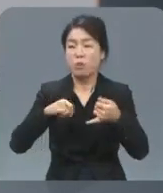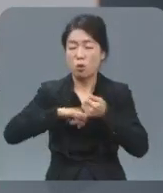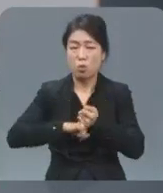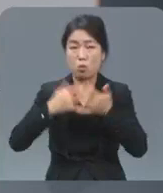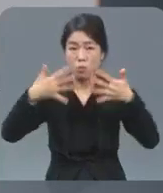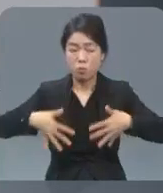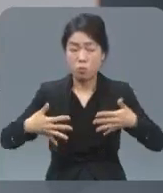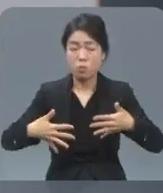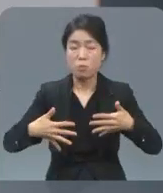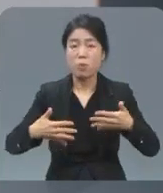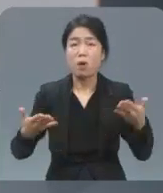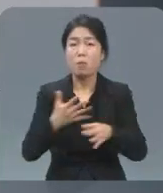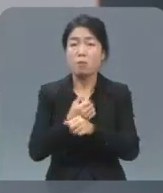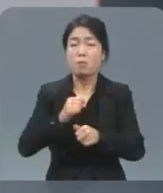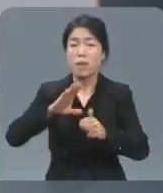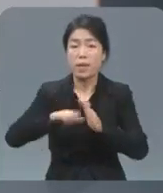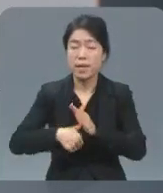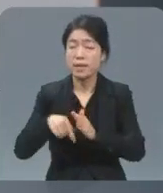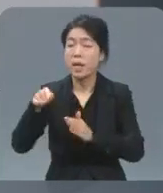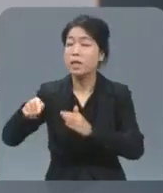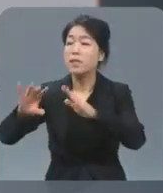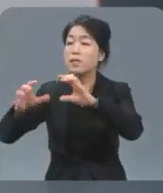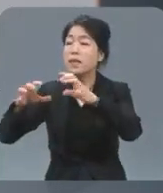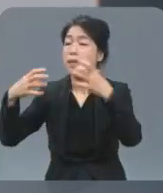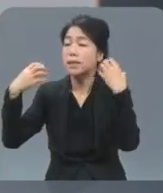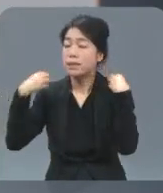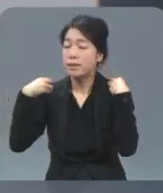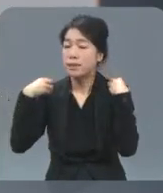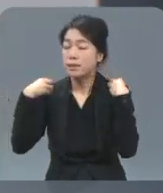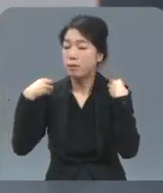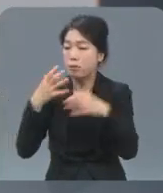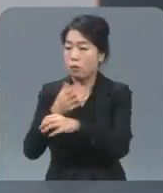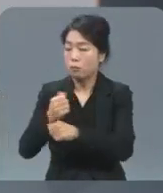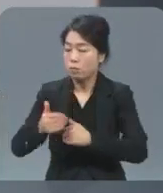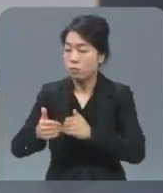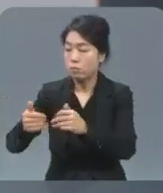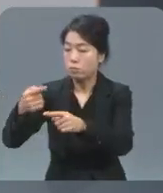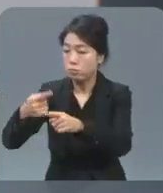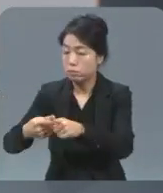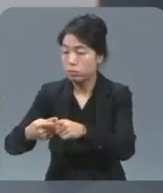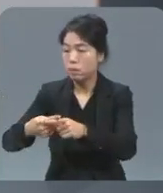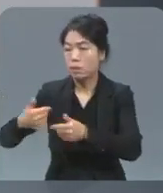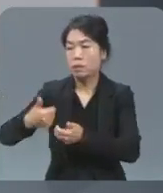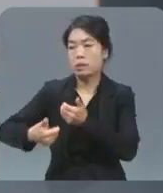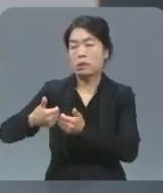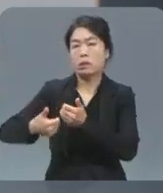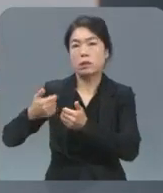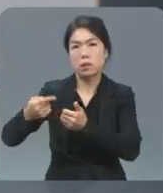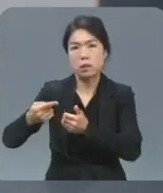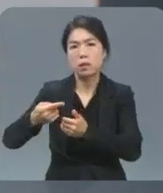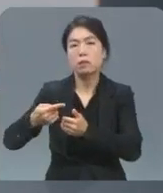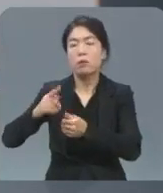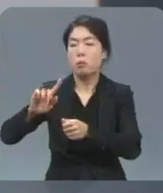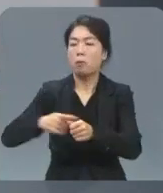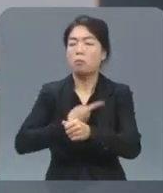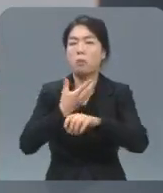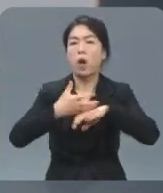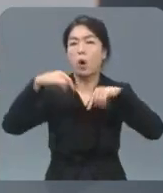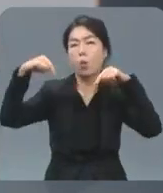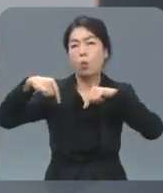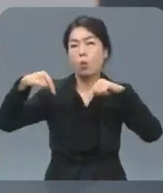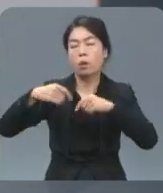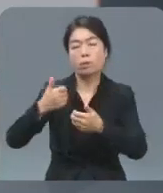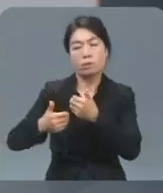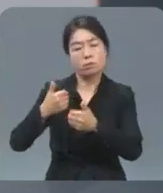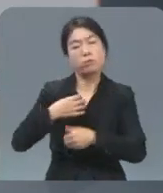업무 협약 과정에서 현지 자치단체와 갈등이 생기는 경우도 적지 않은 겁니다. 이 경우 외교적 마찰도